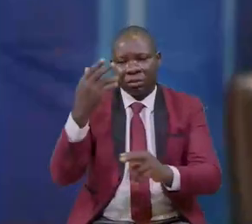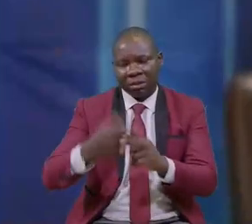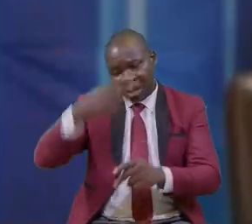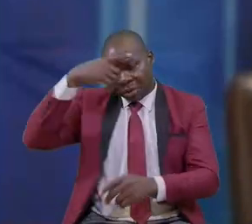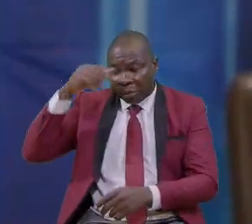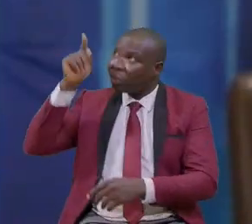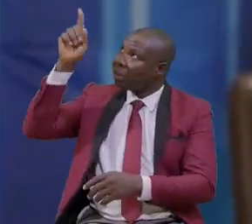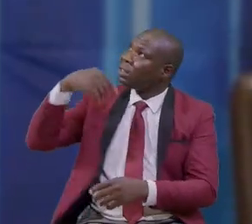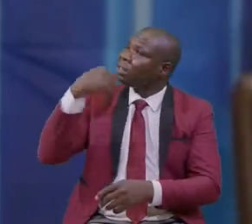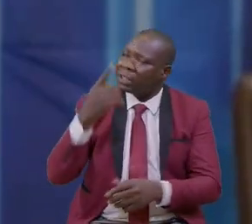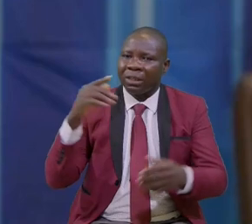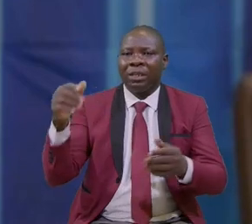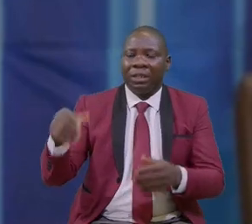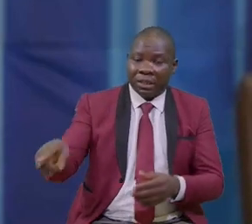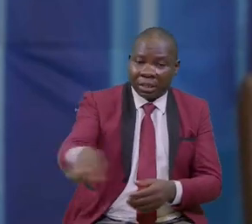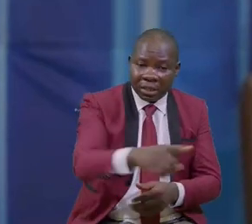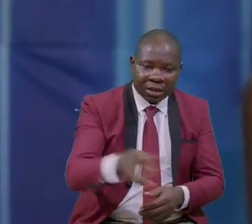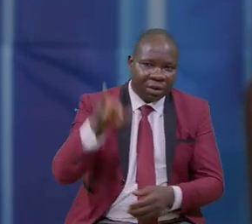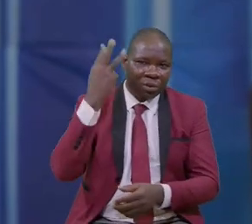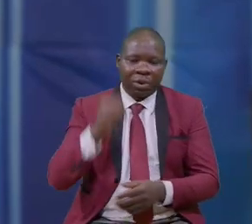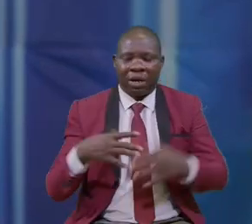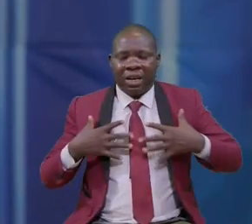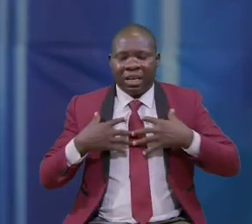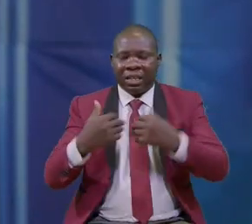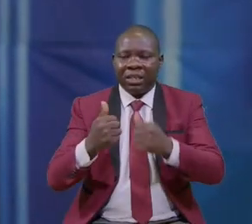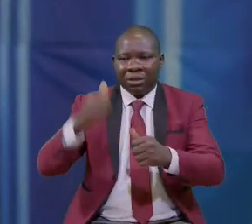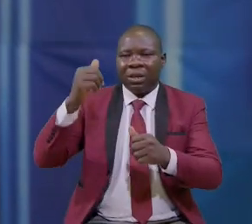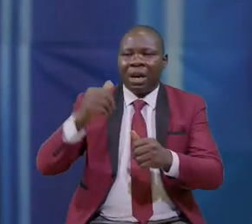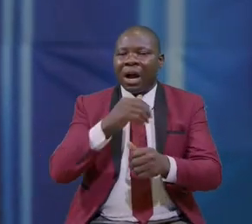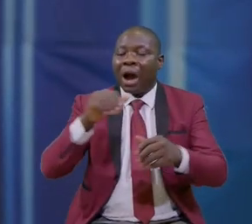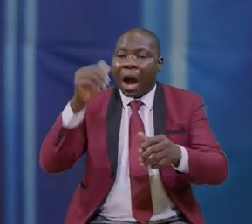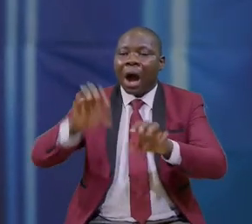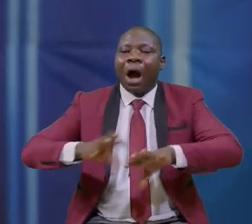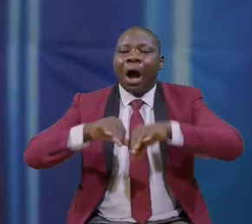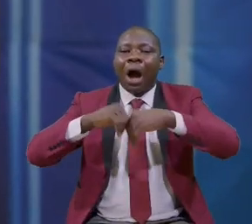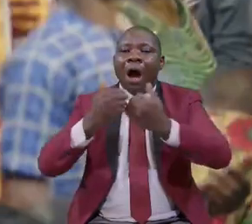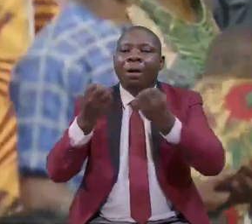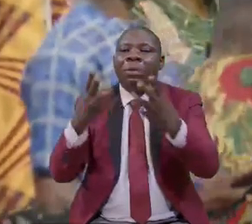Parce qu'on dit, ils étaient tous guéris.